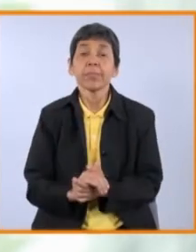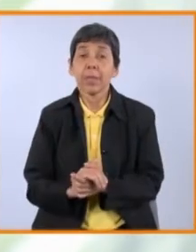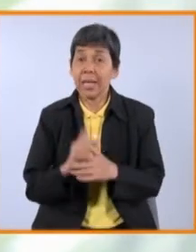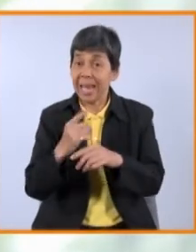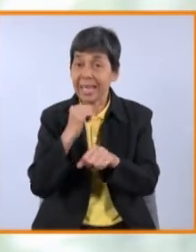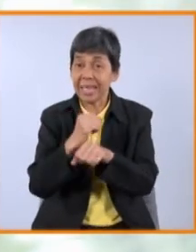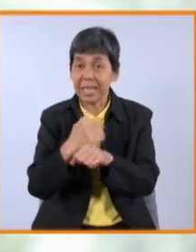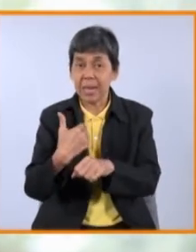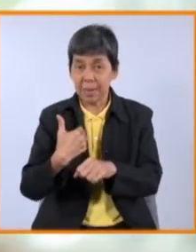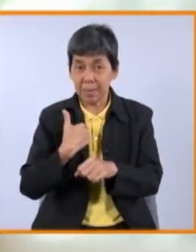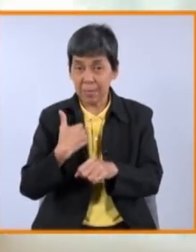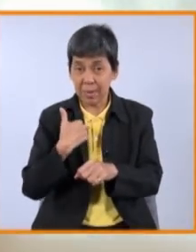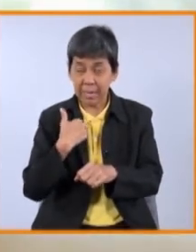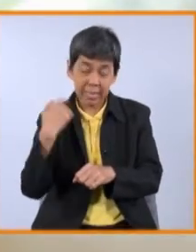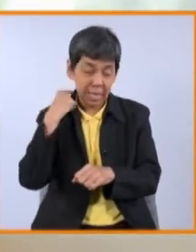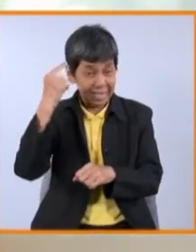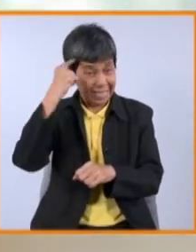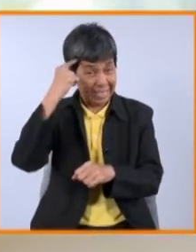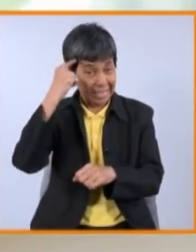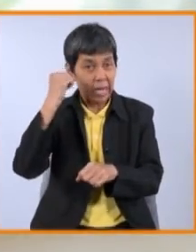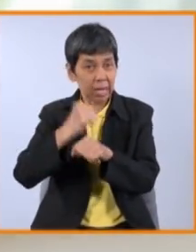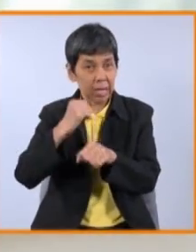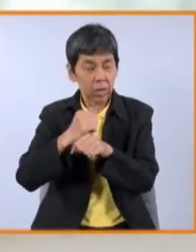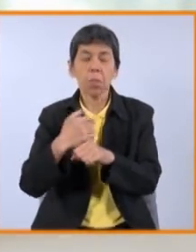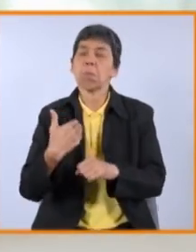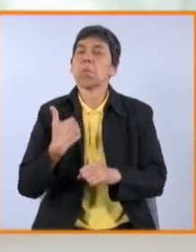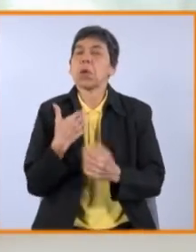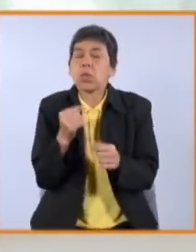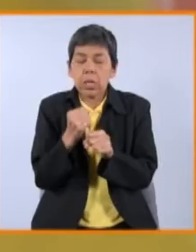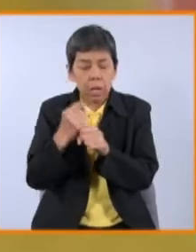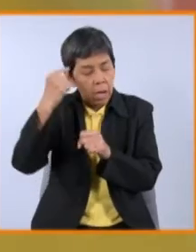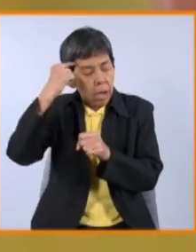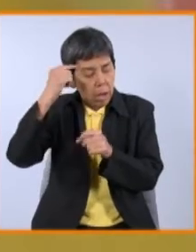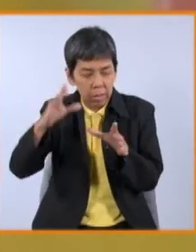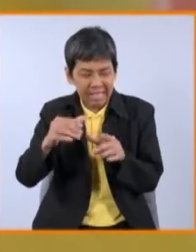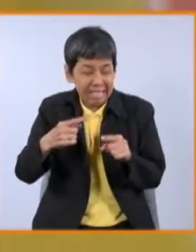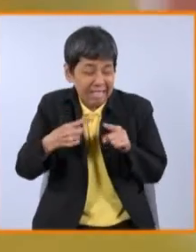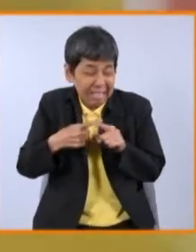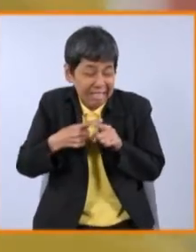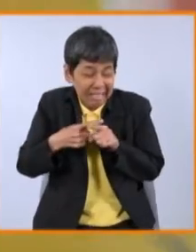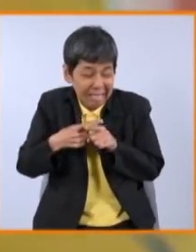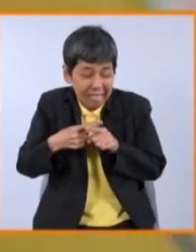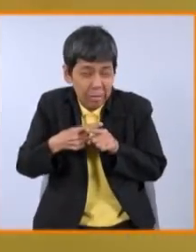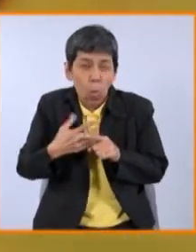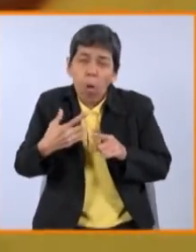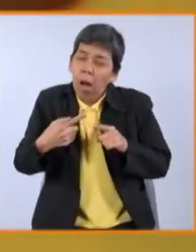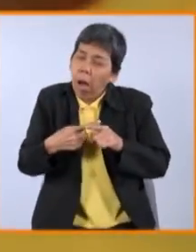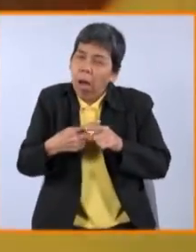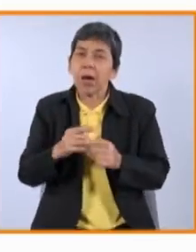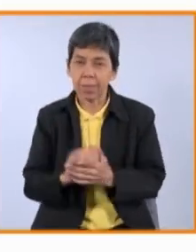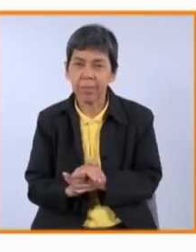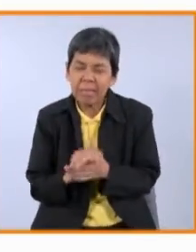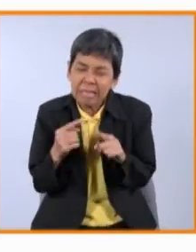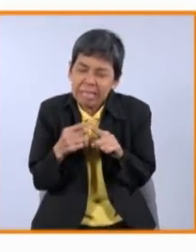ที่จะไปสั่งสมองเนี่ยมันต้องไปผ่านกระบวนการหนึ่งเรียกว่าความเจ็บเราเลยเรียกท่านวดของเราว่าเ